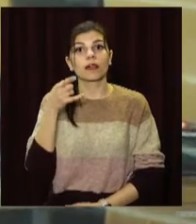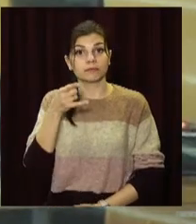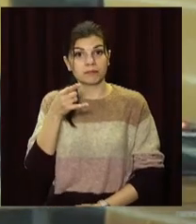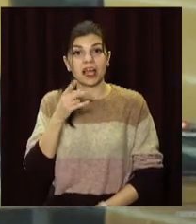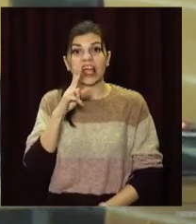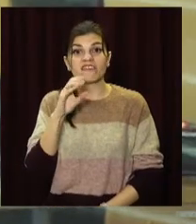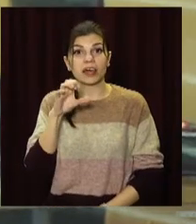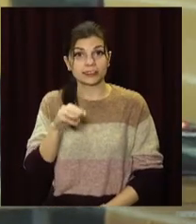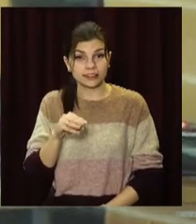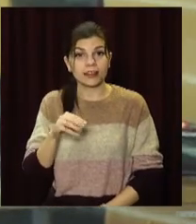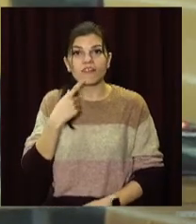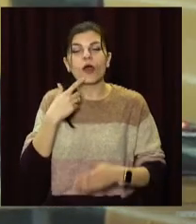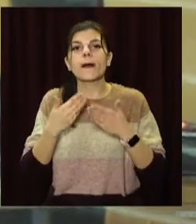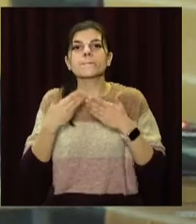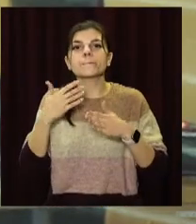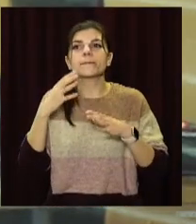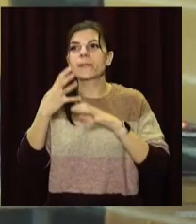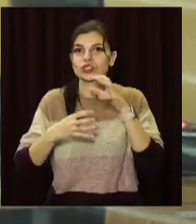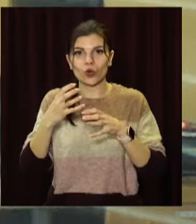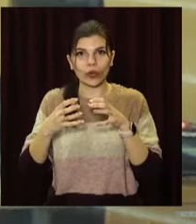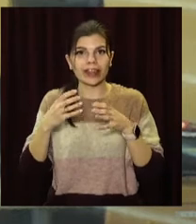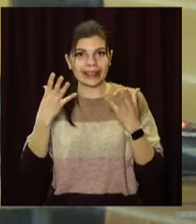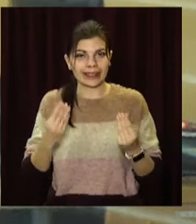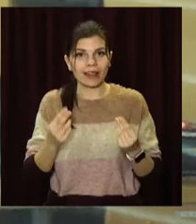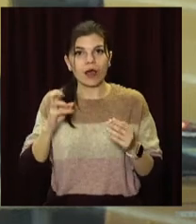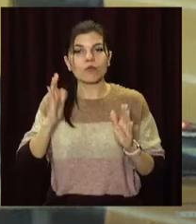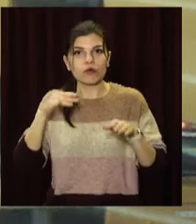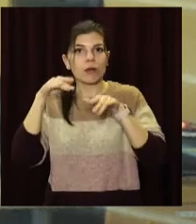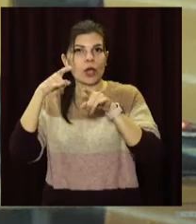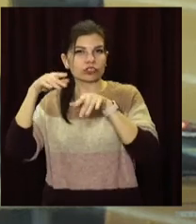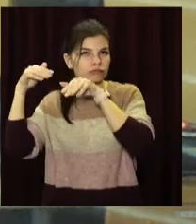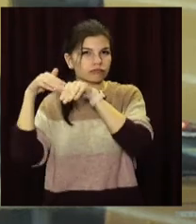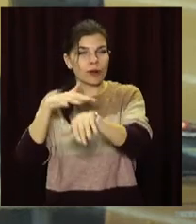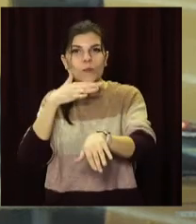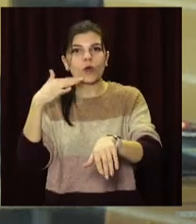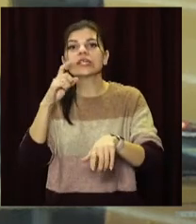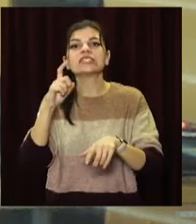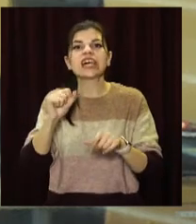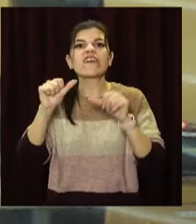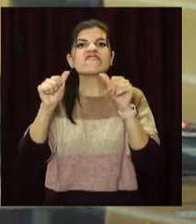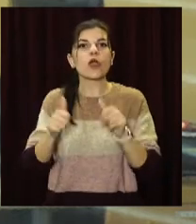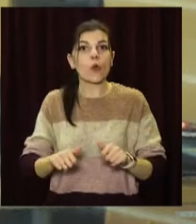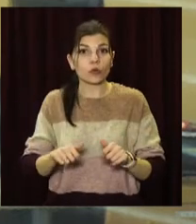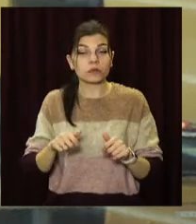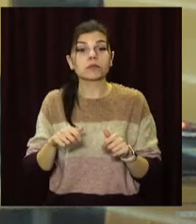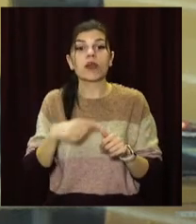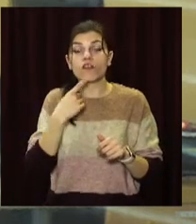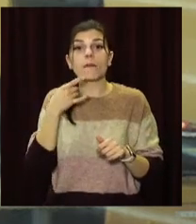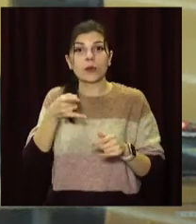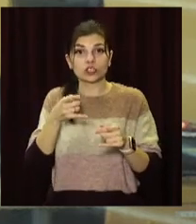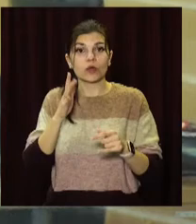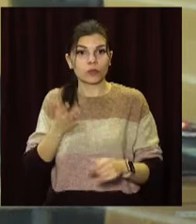Автоквест у Дніпрі до Міжнародного дня пам'яток історії відбудеться автопробіг містом під назвою «За фігурами». На маршруті